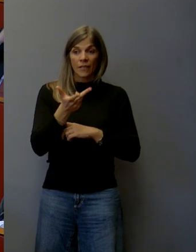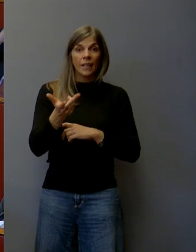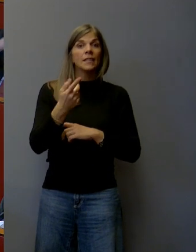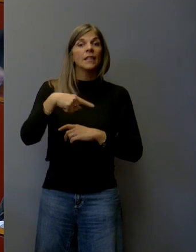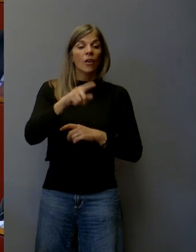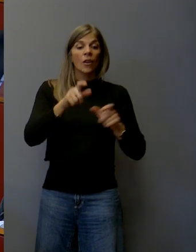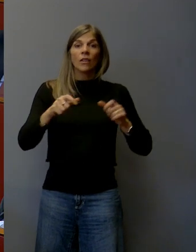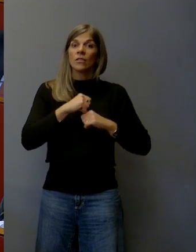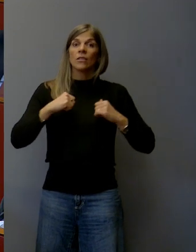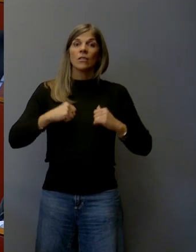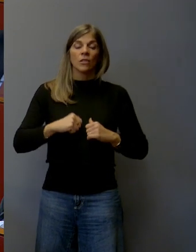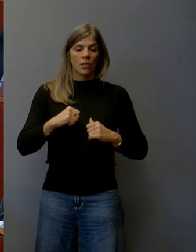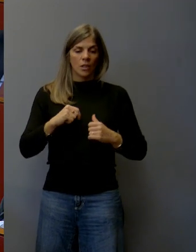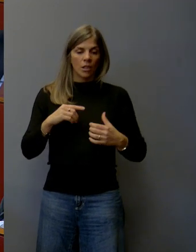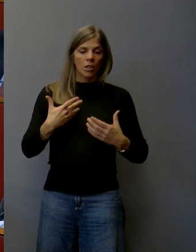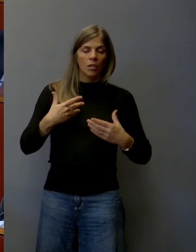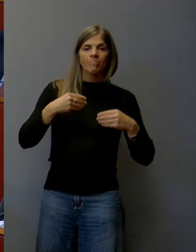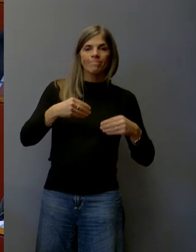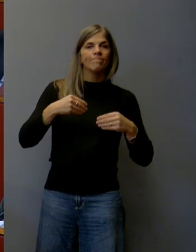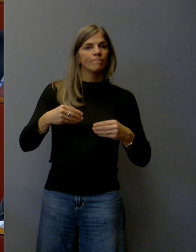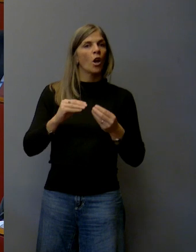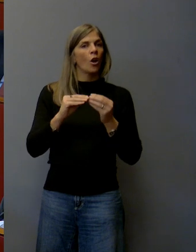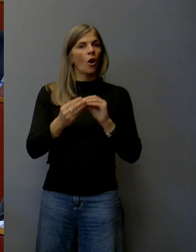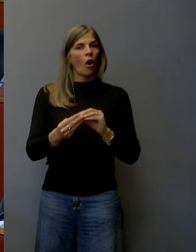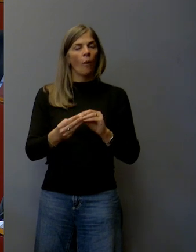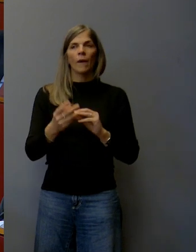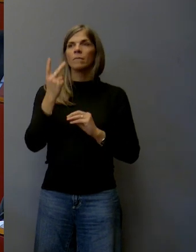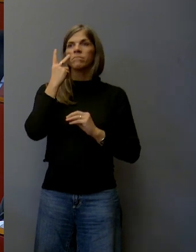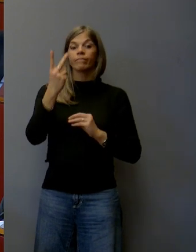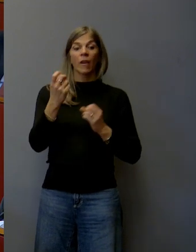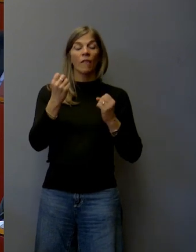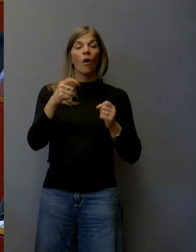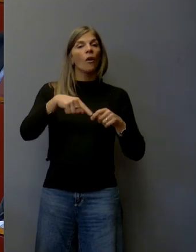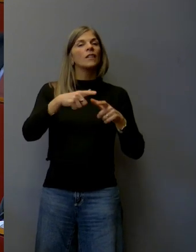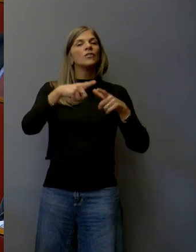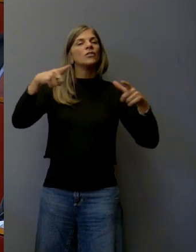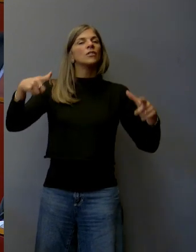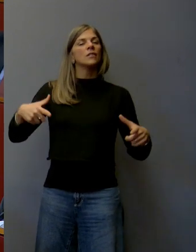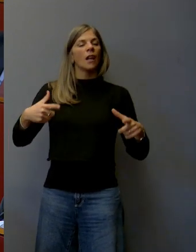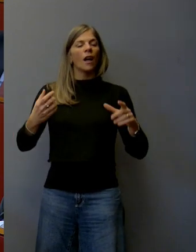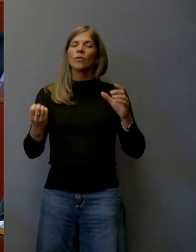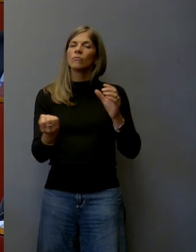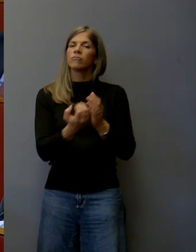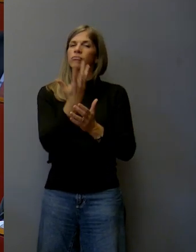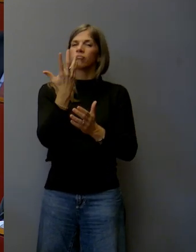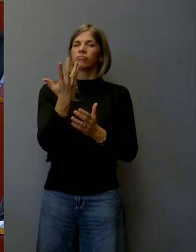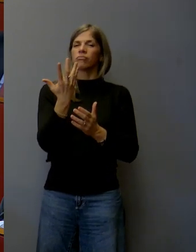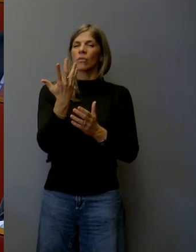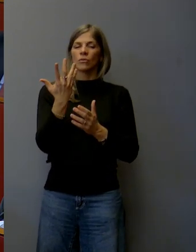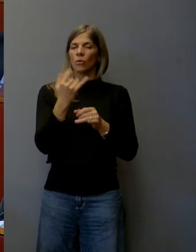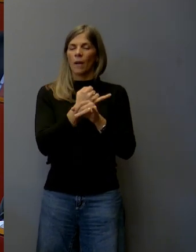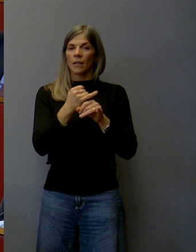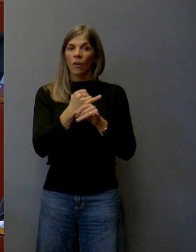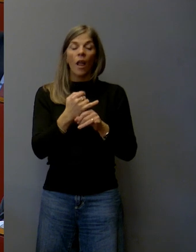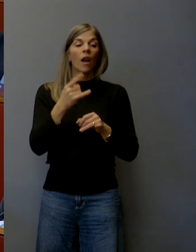contribuiscono è evidente che in questa città sta venendo una cosa un po' particolare aumentano i costi